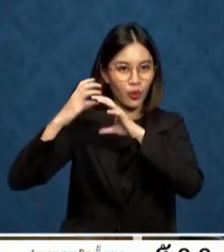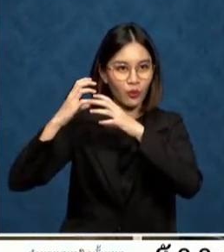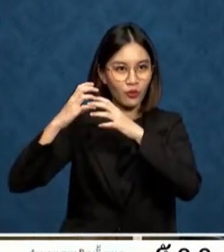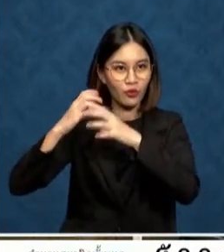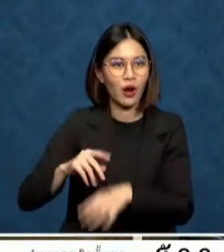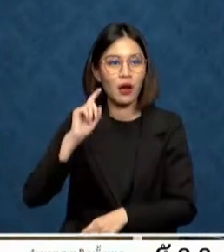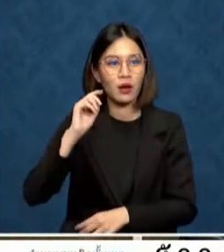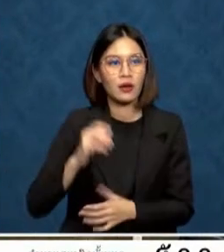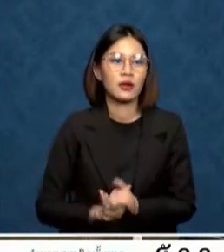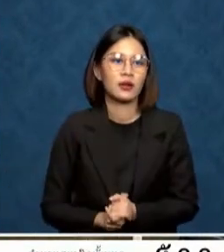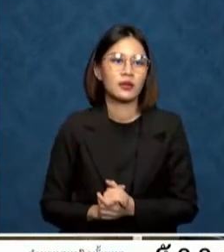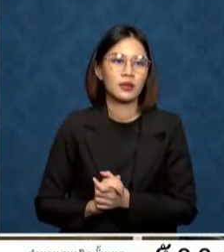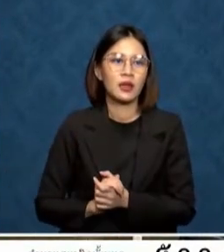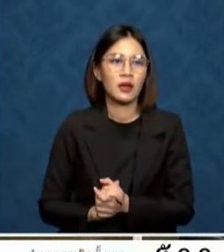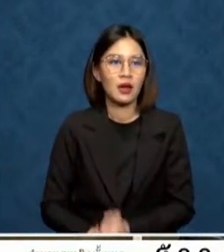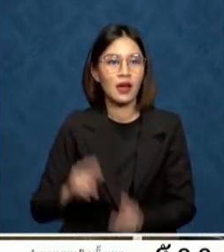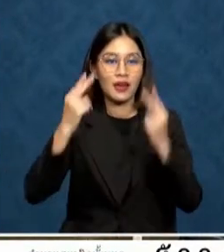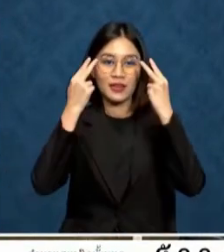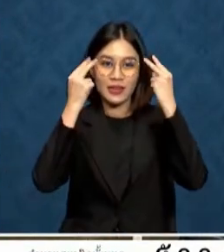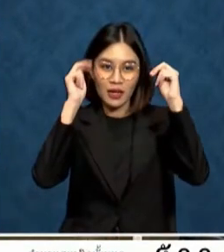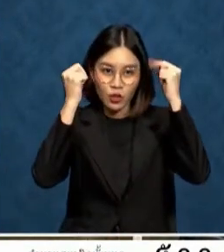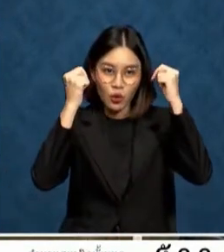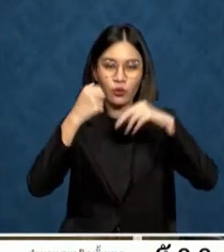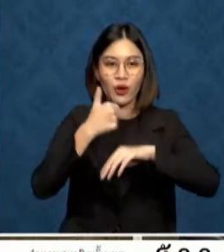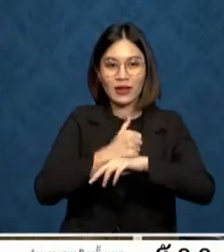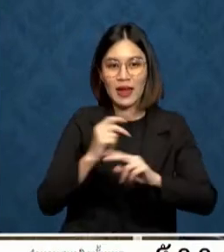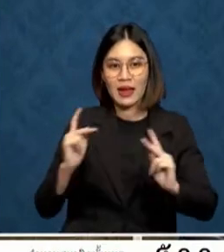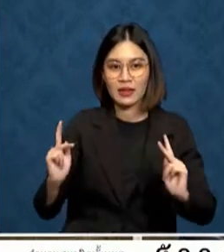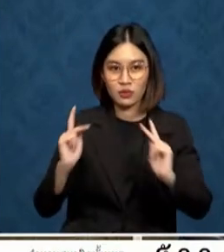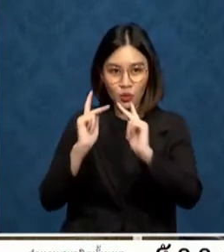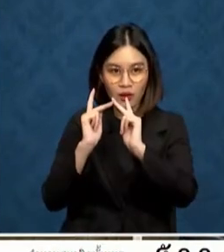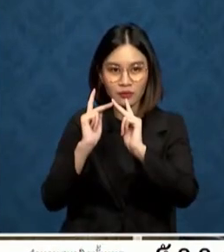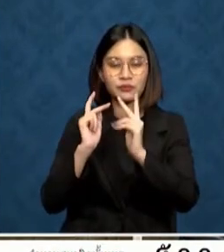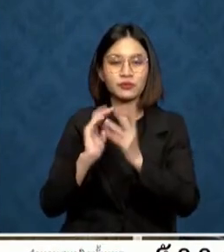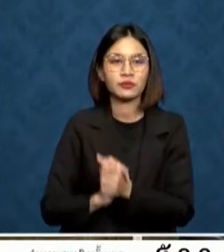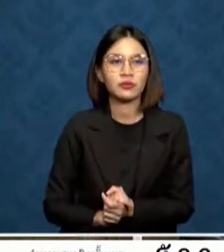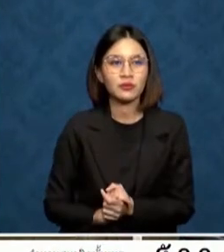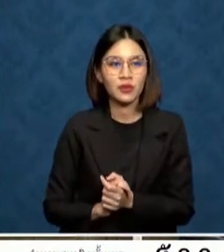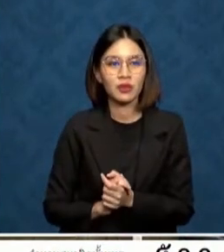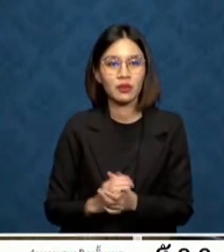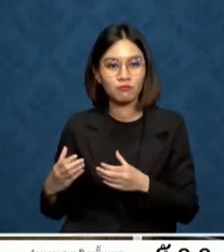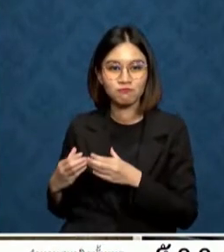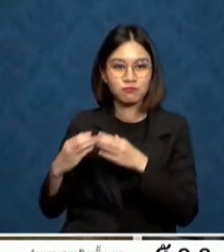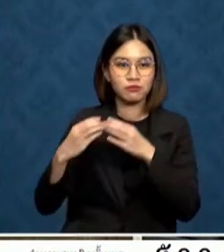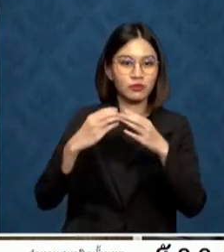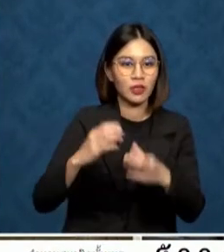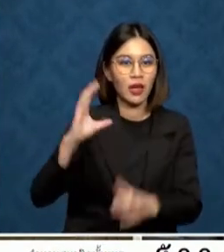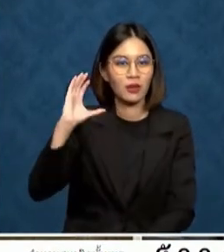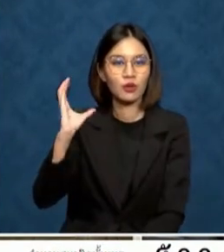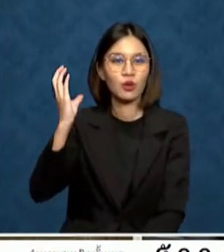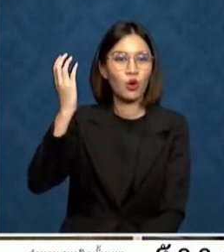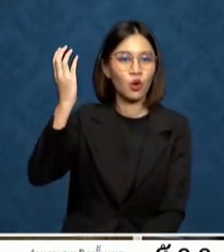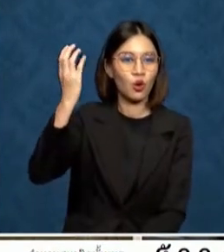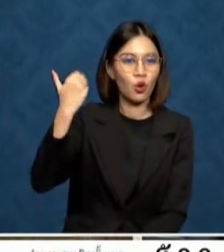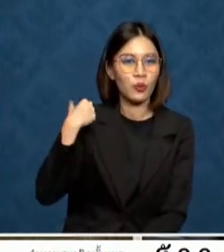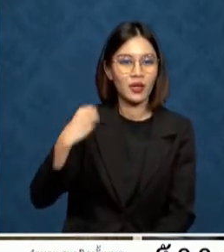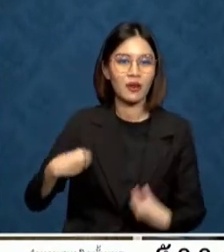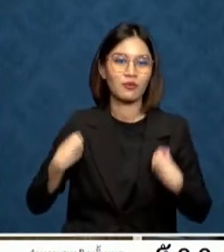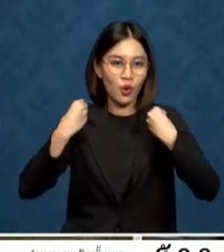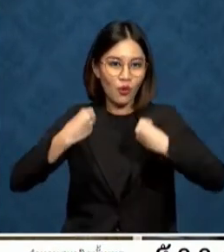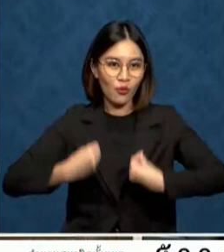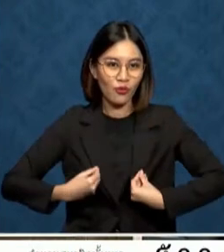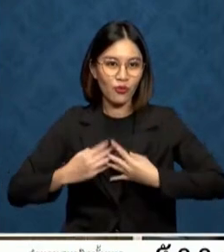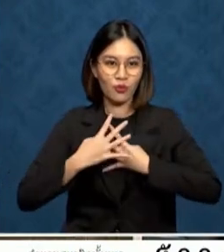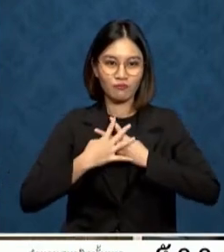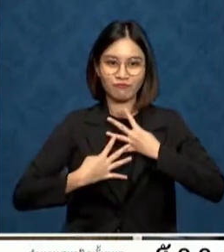เราเห็นท่านนายกนะครับรวมถึงท่านรัฐมนตรีประจำสำนักนายกด้วยนะครับเดินทางไปทั่วโลกพร้อมกับเครื่องแต่งกายลายผ้า